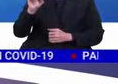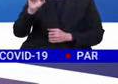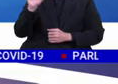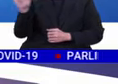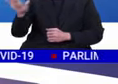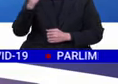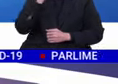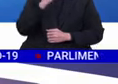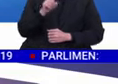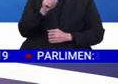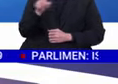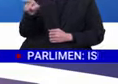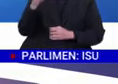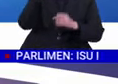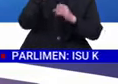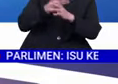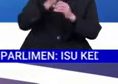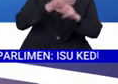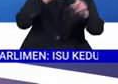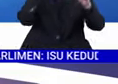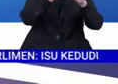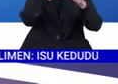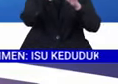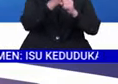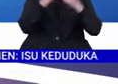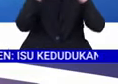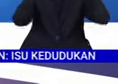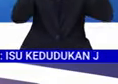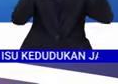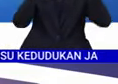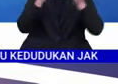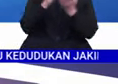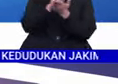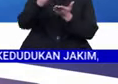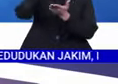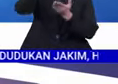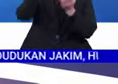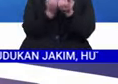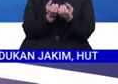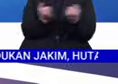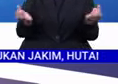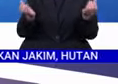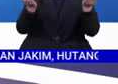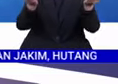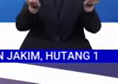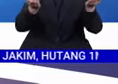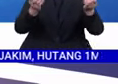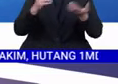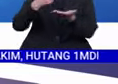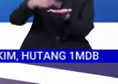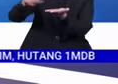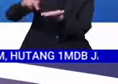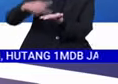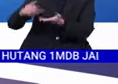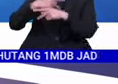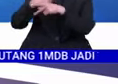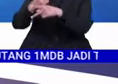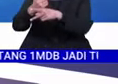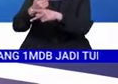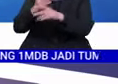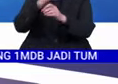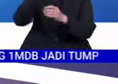mengakui keesaan tinggi demi menggenggam segulung ijazah tanpa perlu membuat pembayaran balik pinjaman menjadi pembangkit semangat